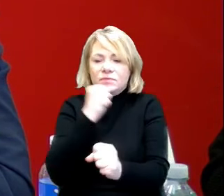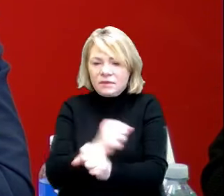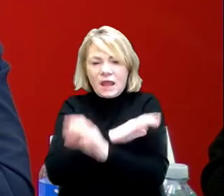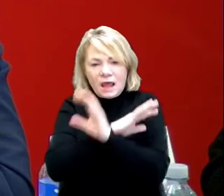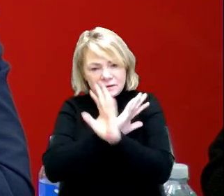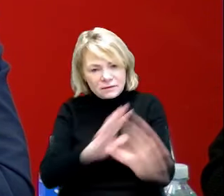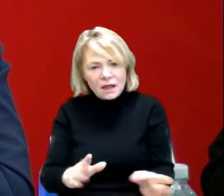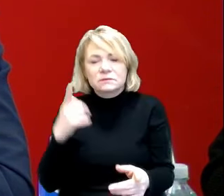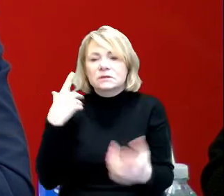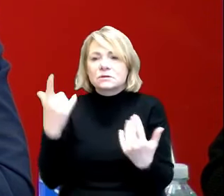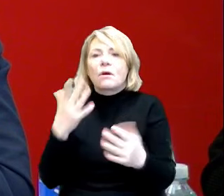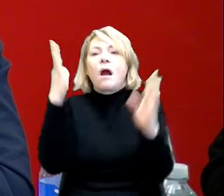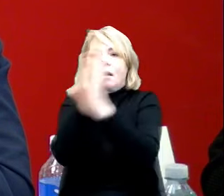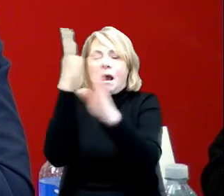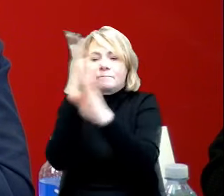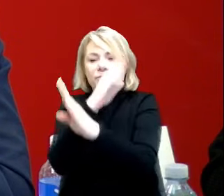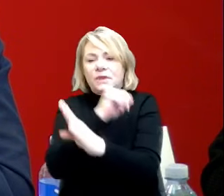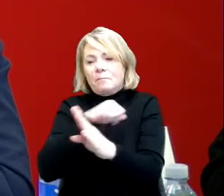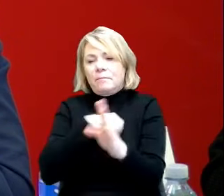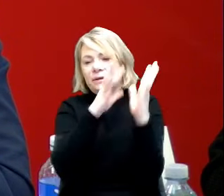gamtinių aplinkybių